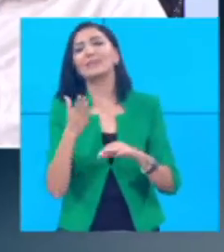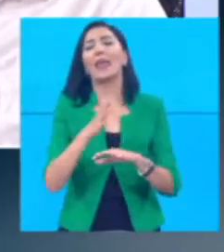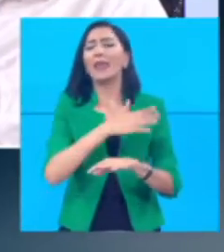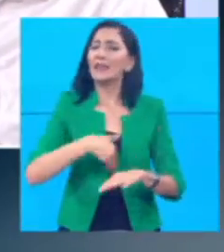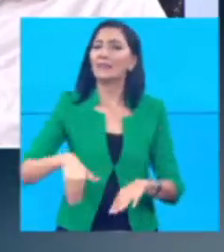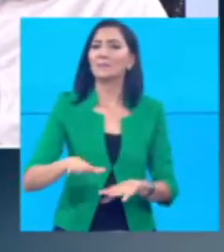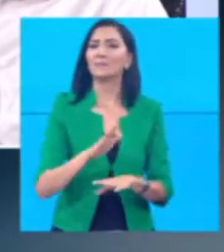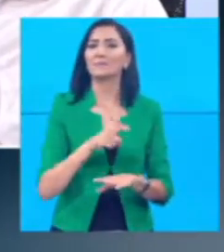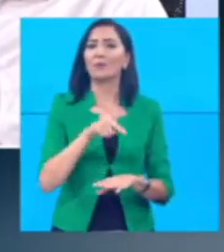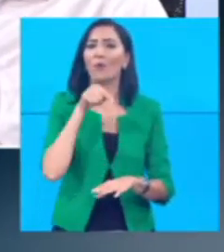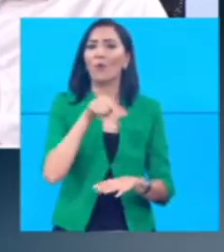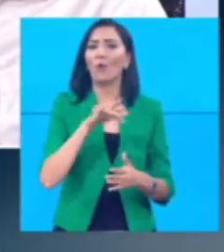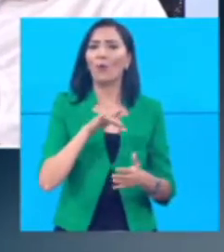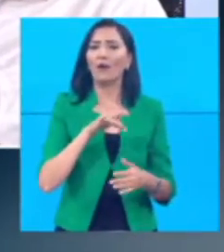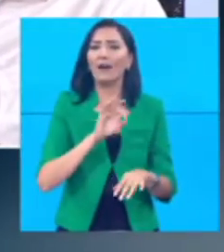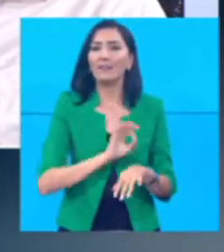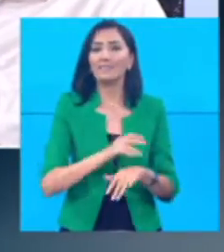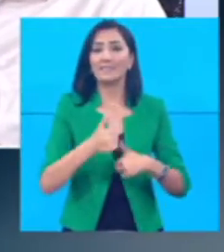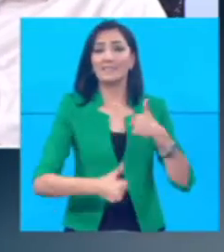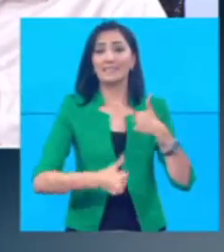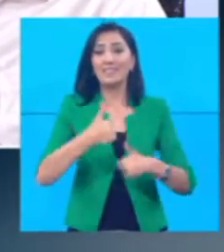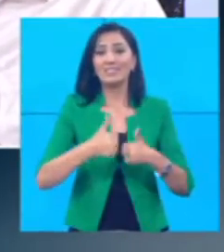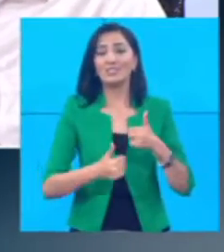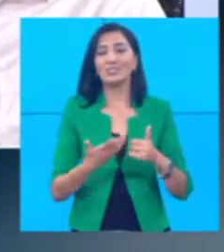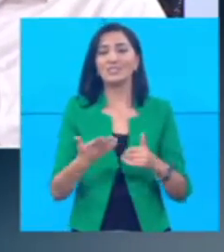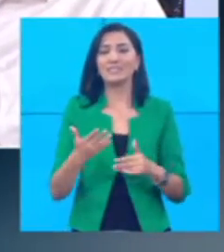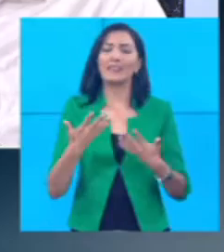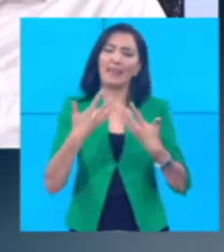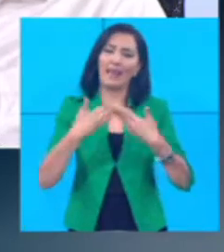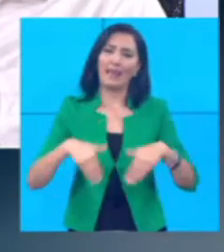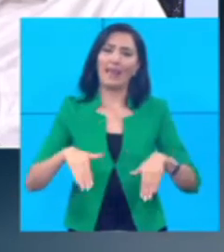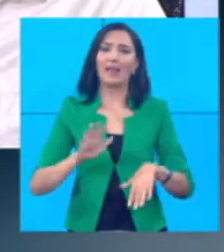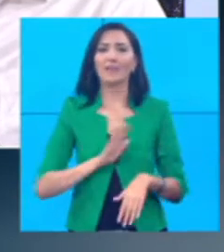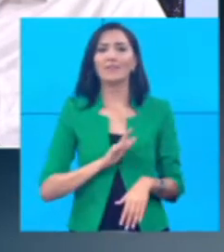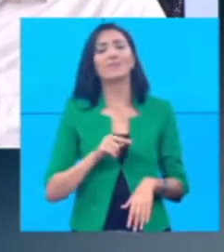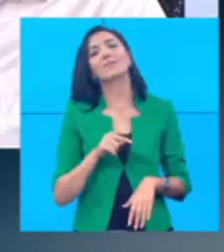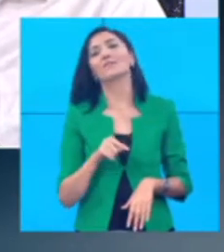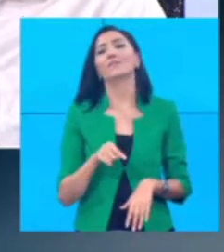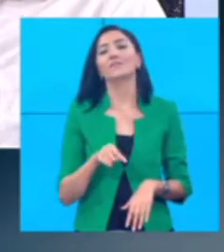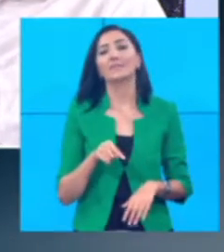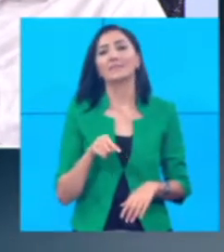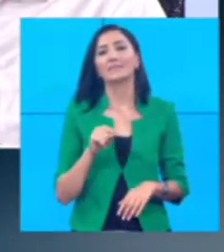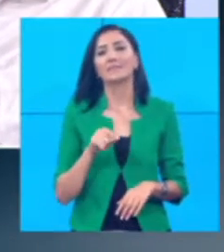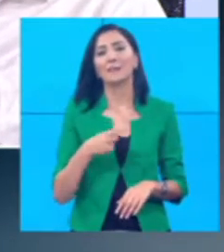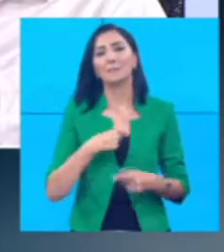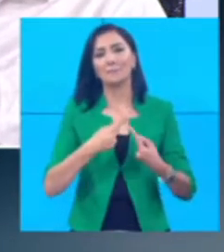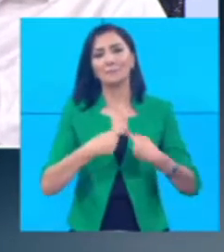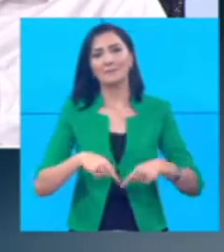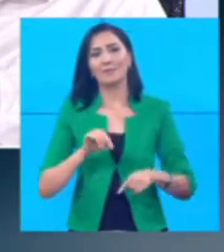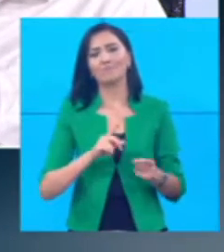hava olması hepsi o an yarışçının motivasyonunu engelleyebiliyor. Biz